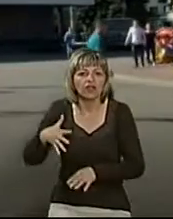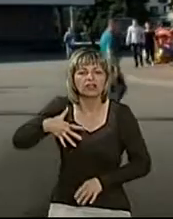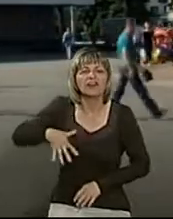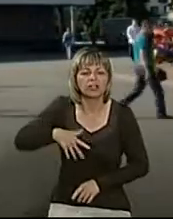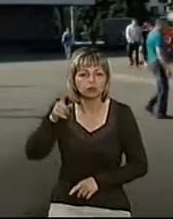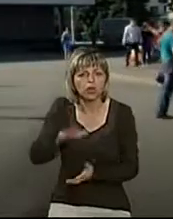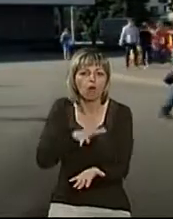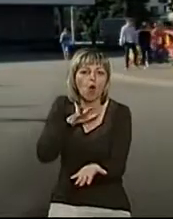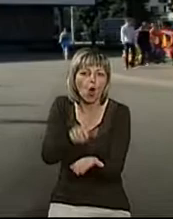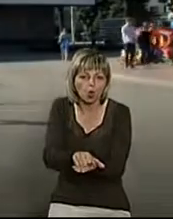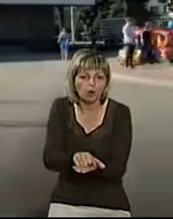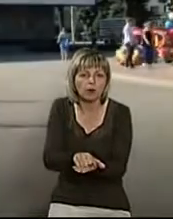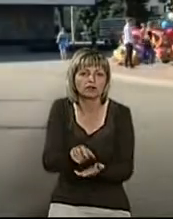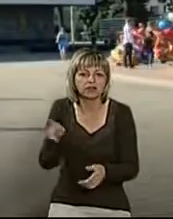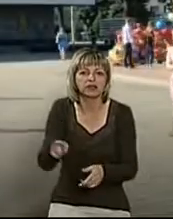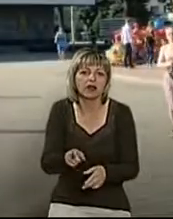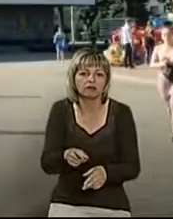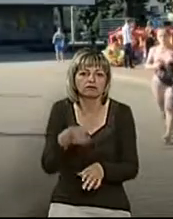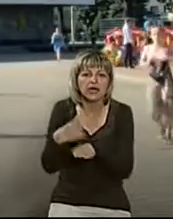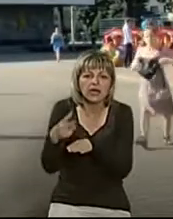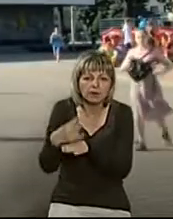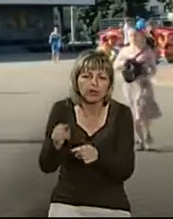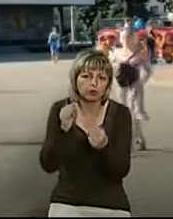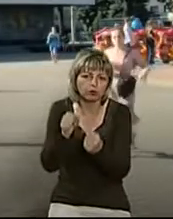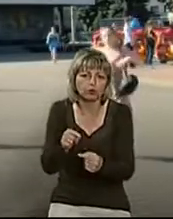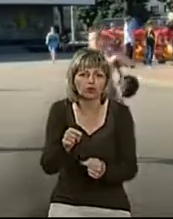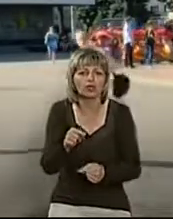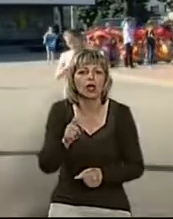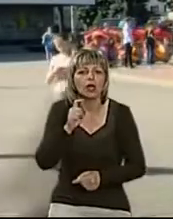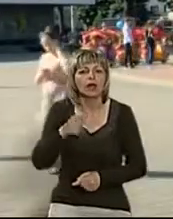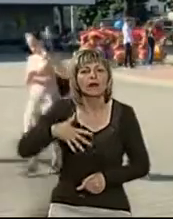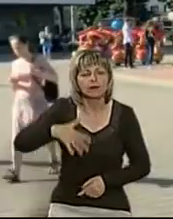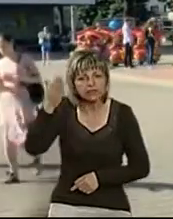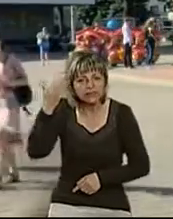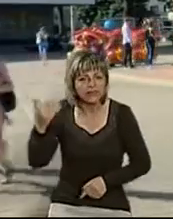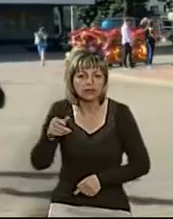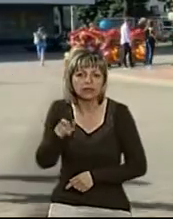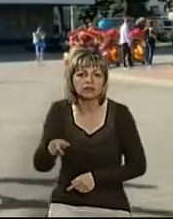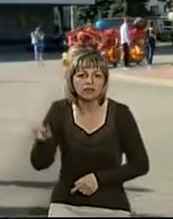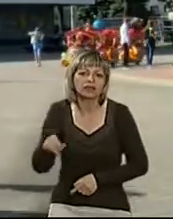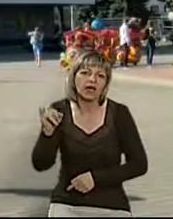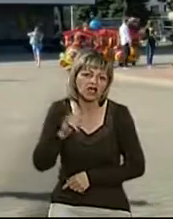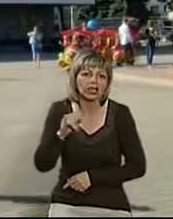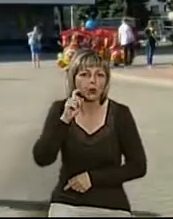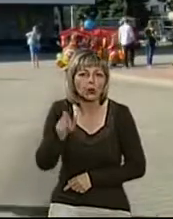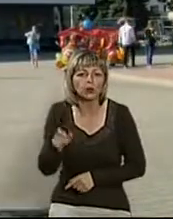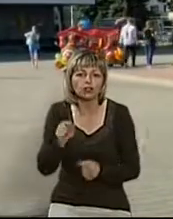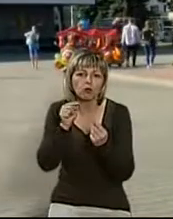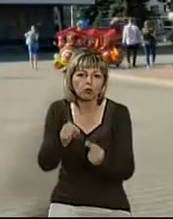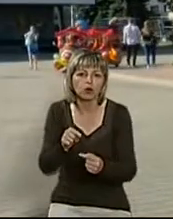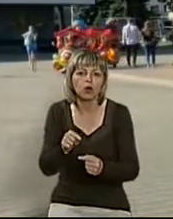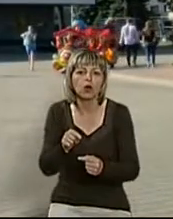там йдуть репресії проти кримських татар, проти українців, взагалі проти проукраїнських наших